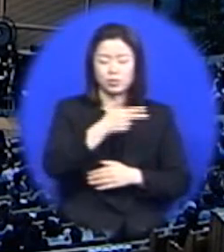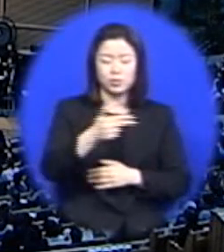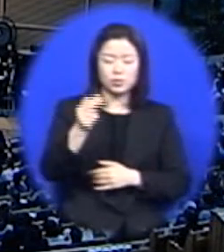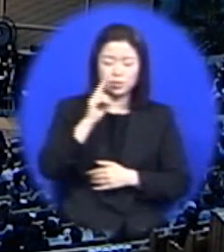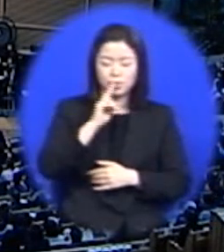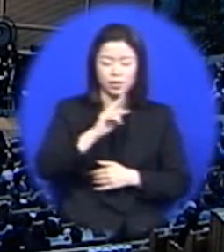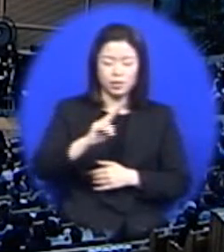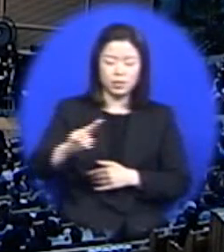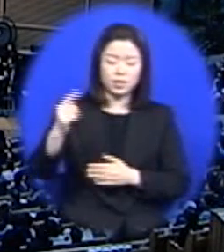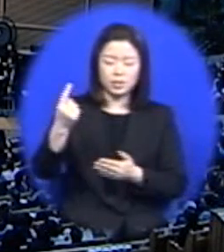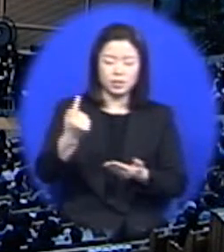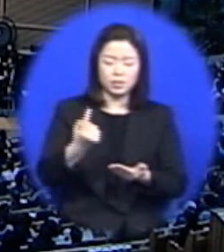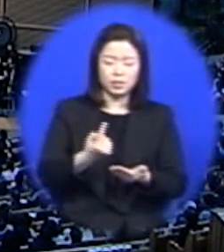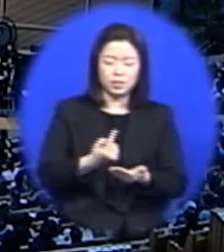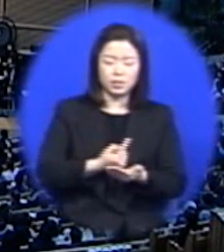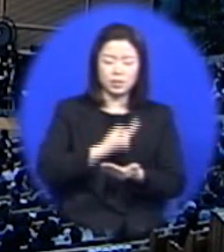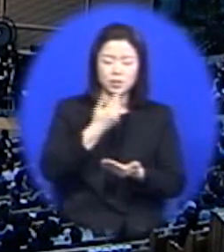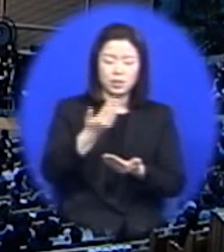주여